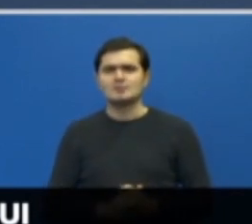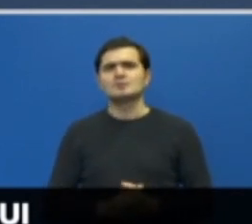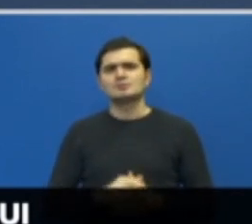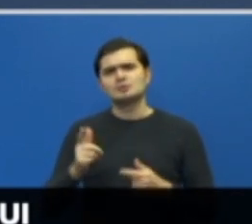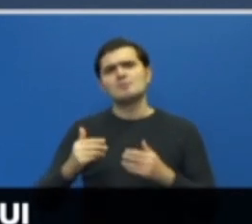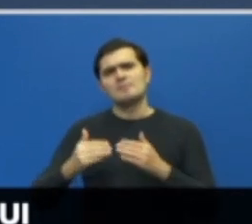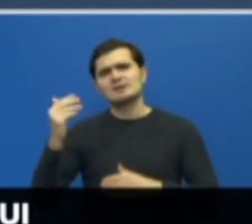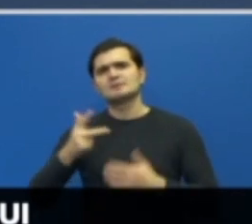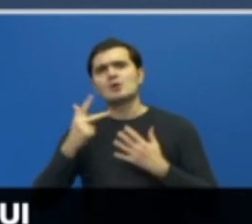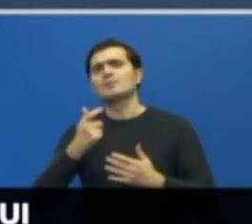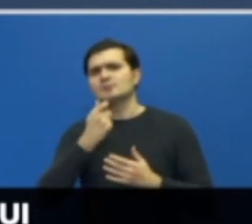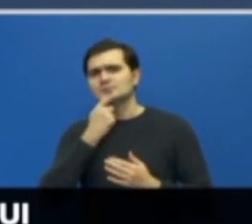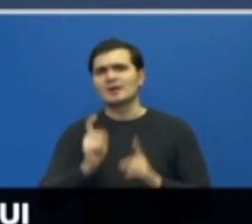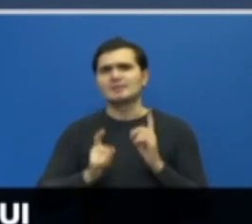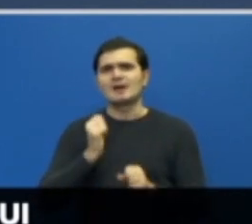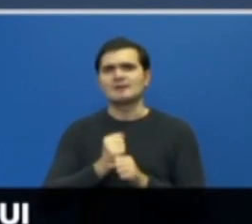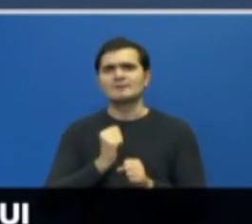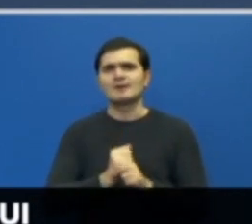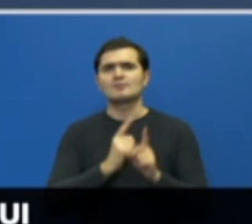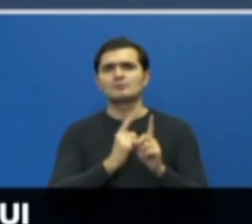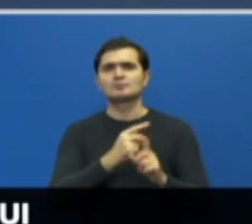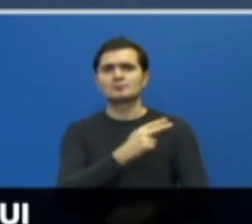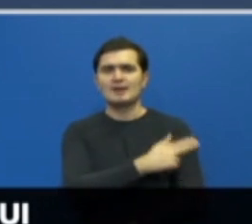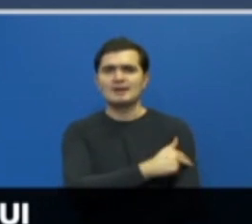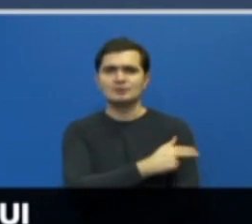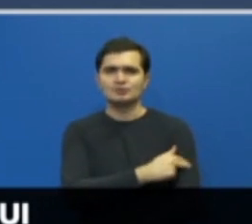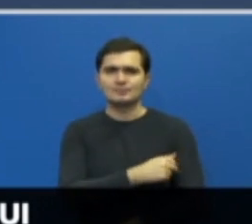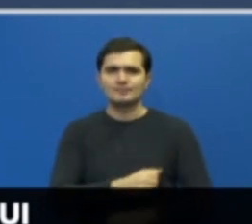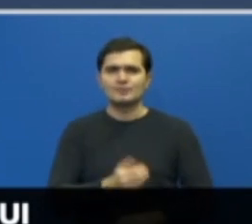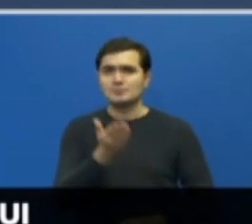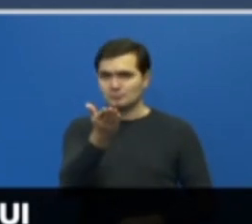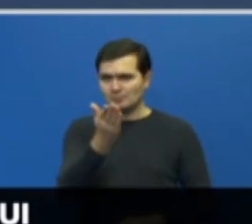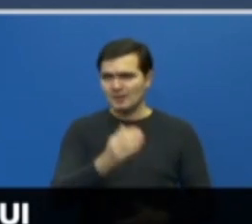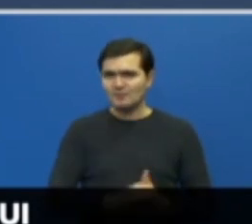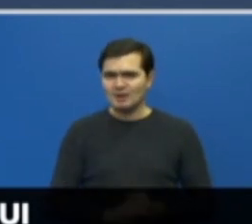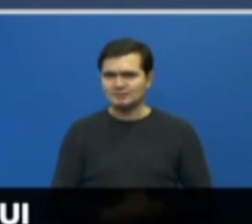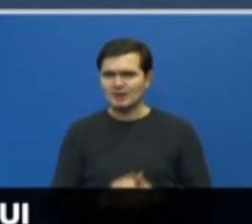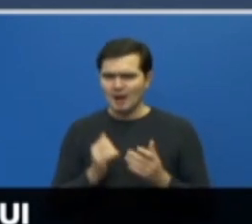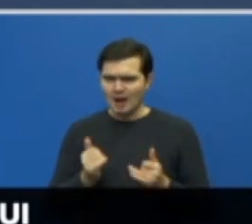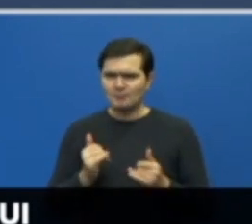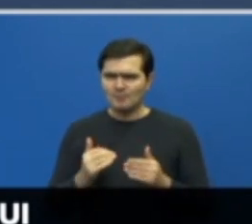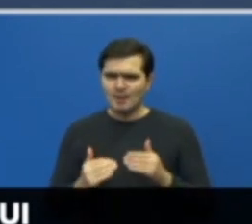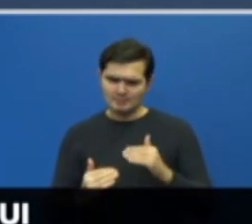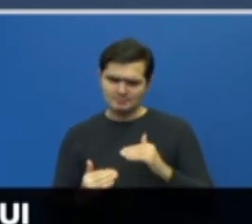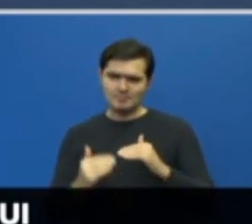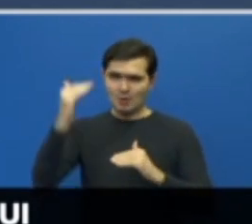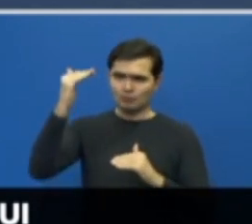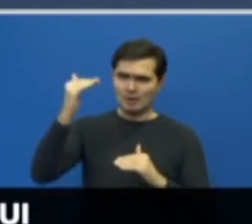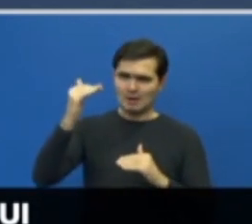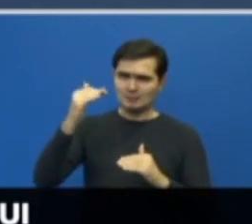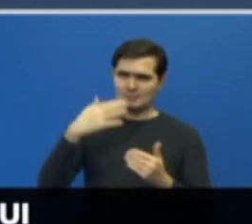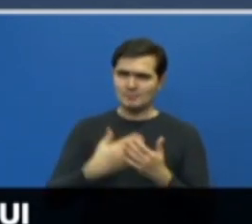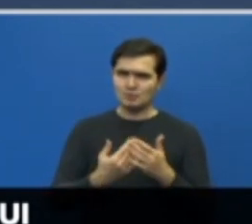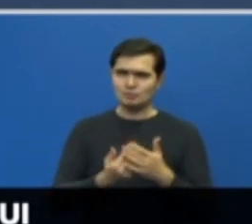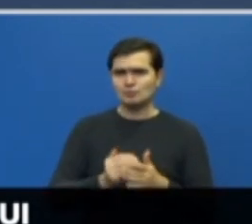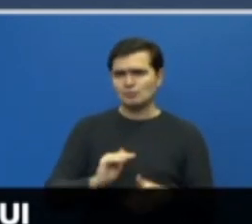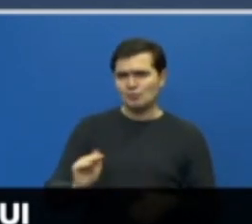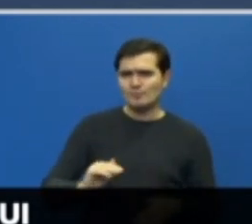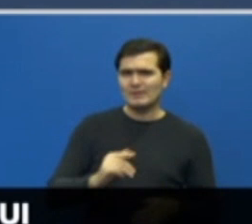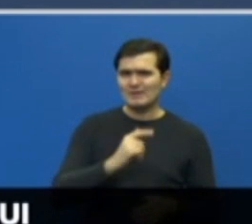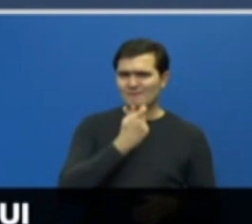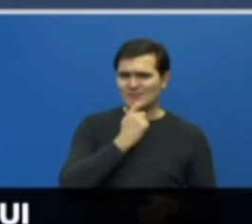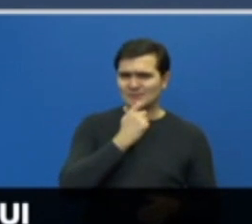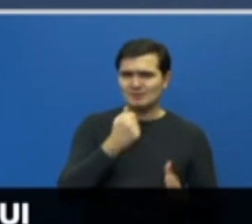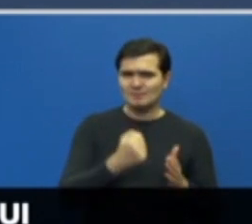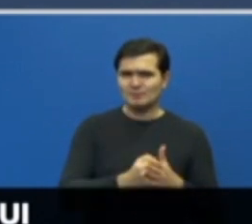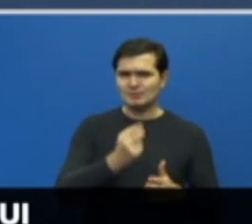peste 18 ani, care urmează cursurile liceale. Dumneavoastră ați majorat acum pentru copiii cu vârstă de până la